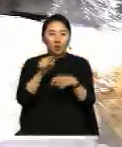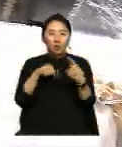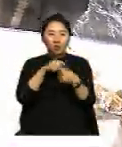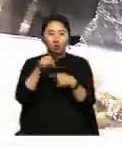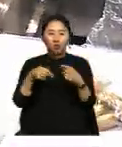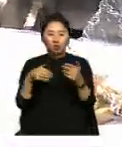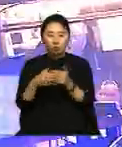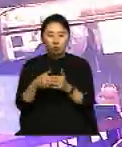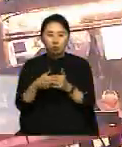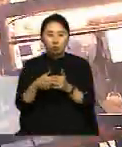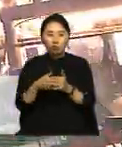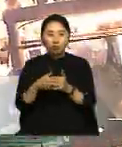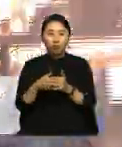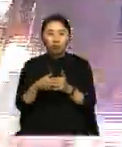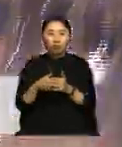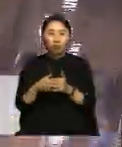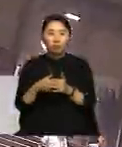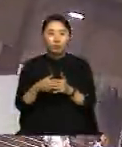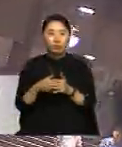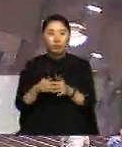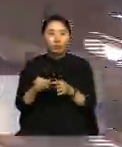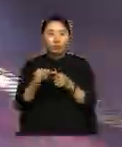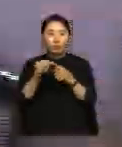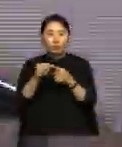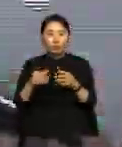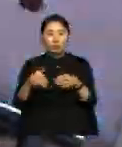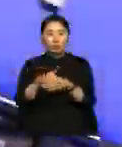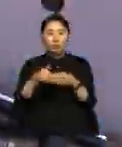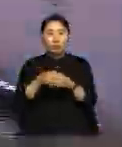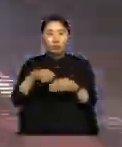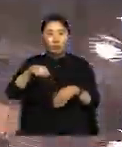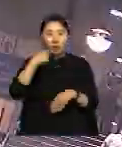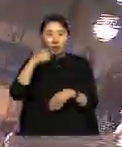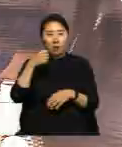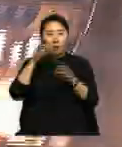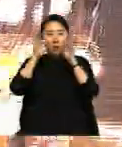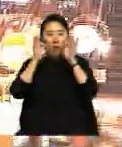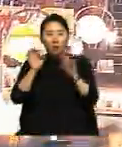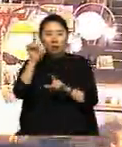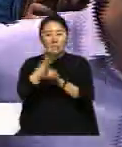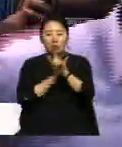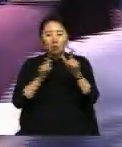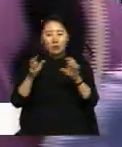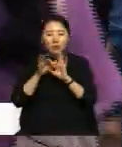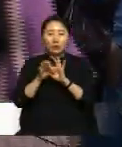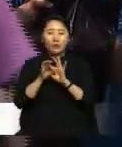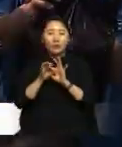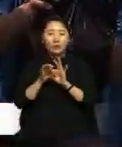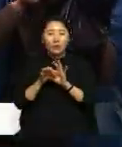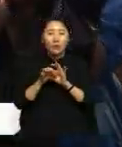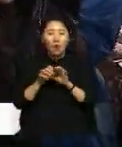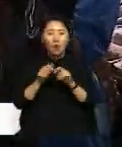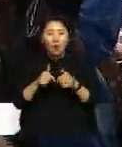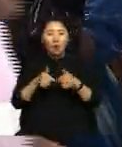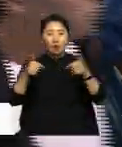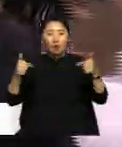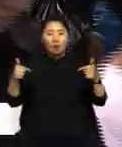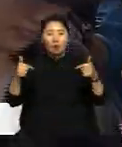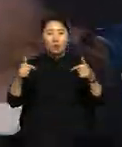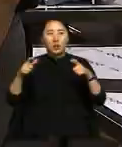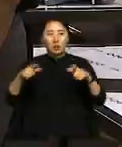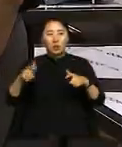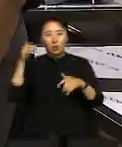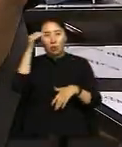11시까지 운영합니다. 의정부 제1시장이 문화와 먹거리, 볼거리가 있는 야시장을 통해 시장 활성화는 물론